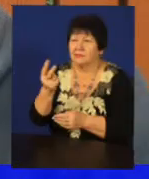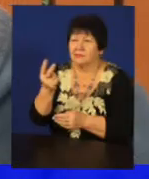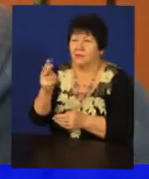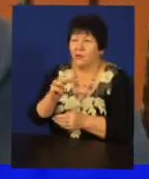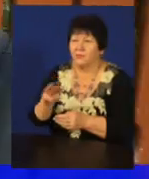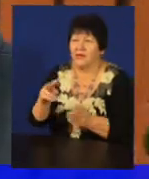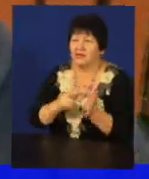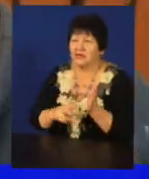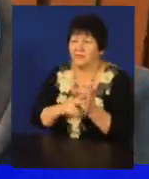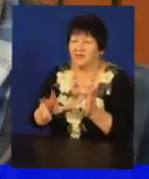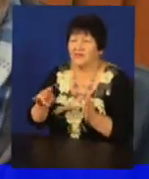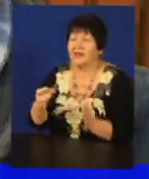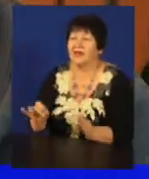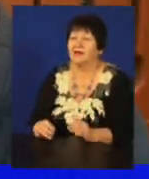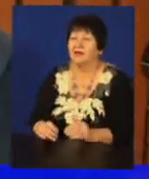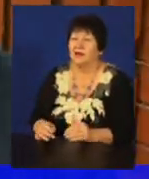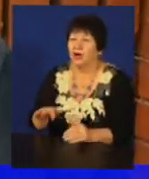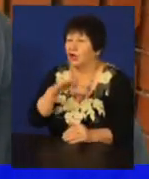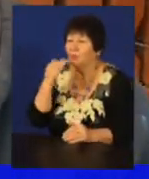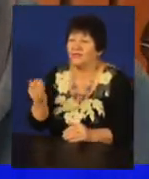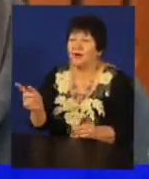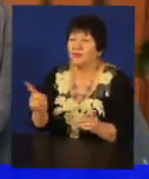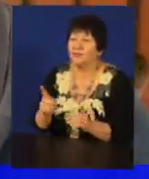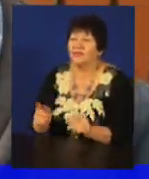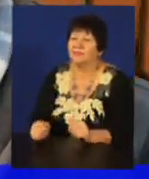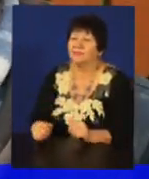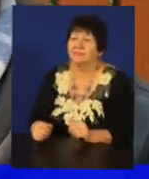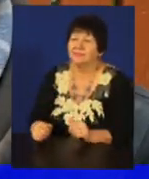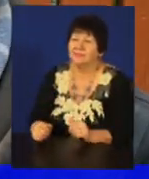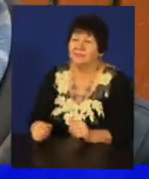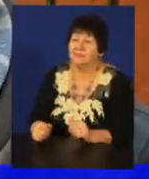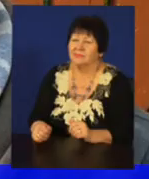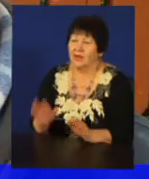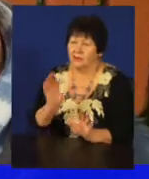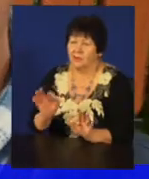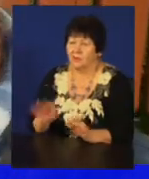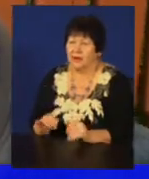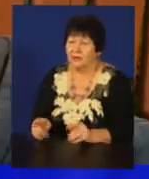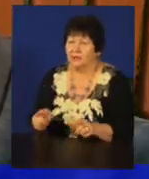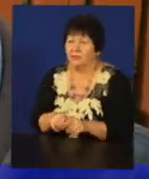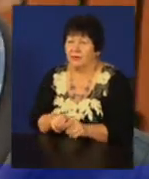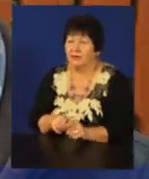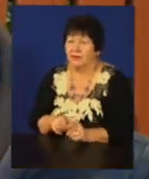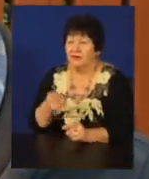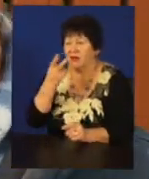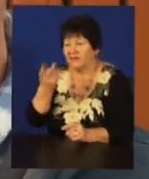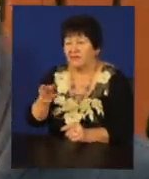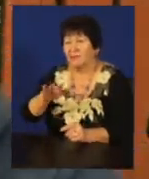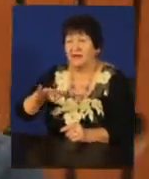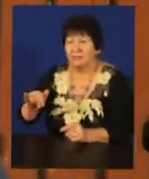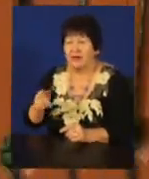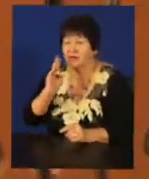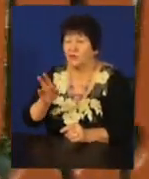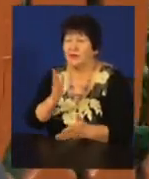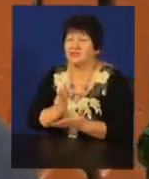2070. 2070, da? Da. E mult sau puțin, cum credeți? Cum eu așa, știi, după asta, ia, dar să vedem de acum mai departe